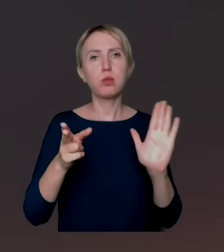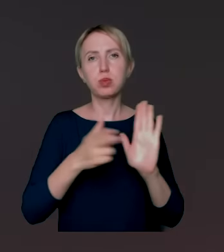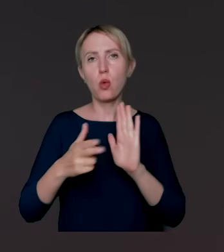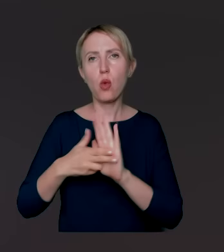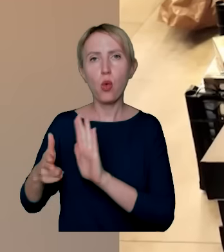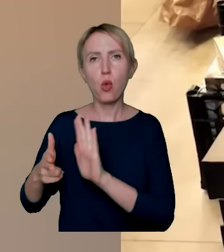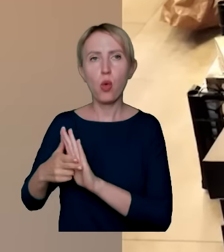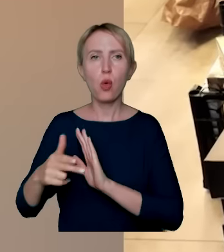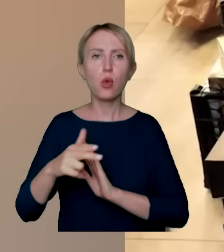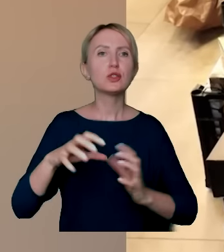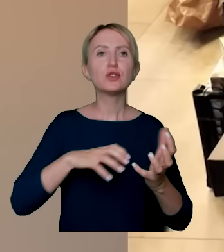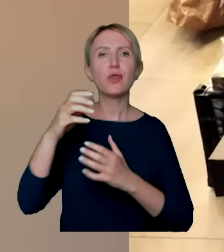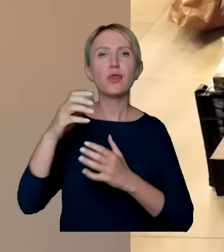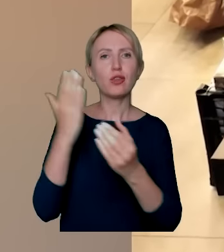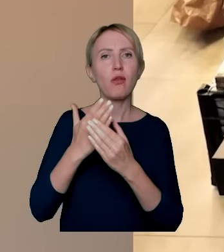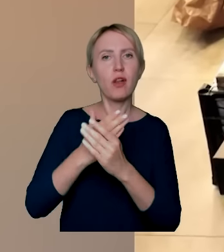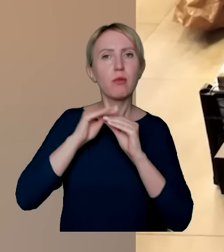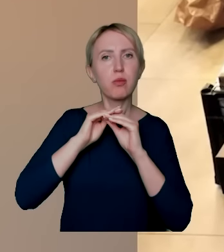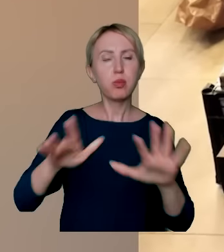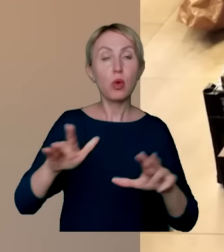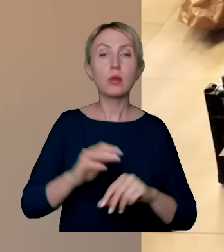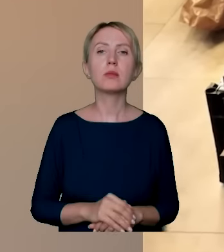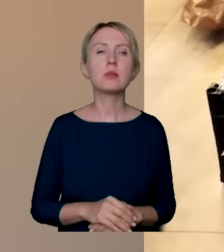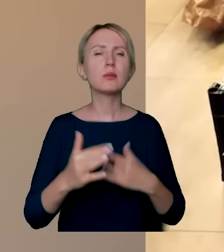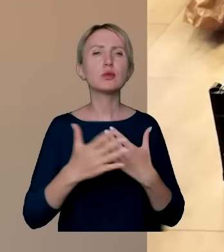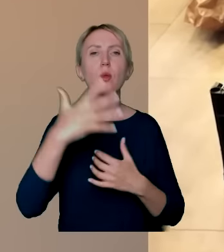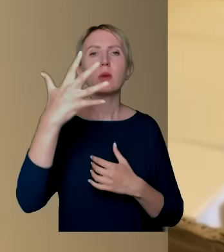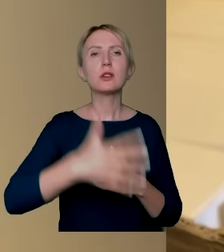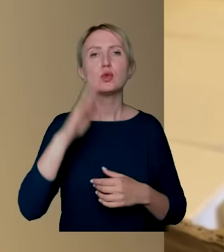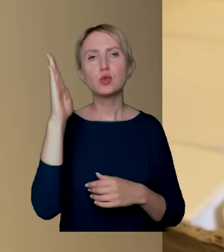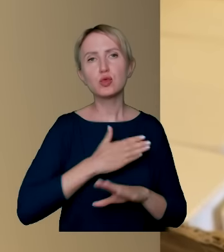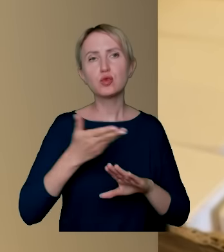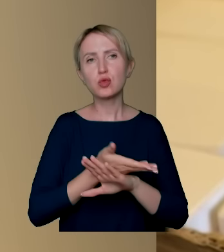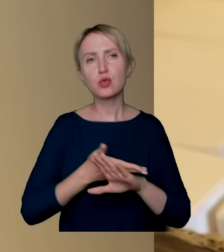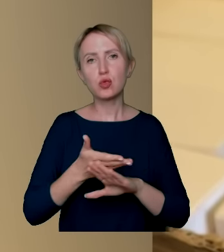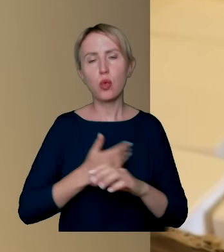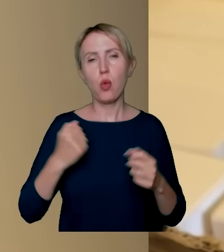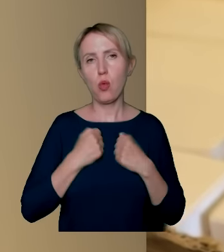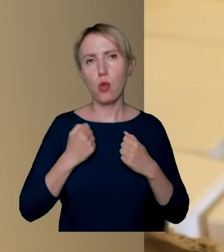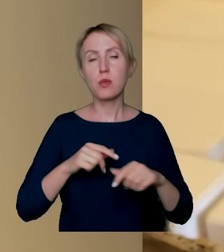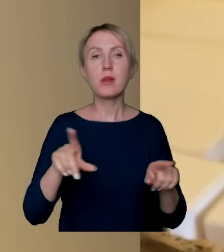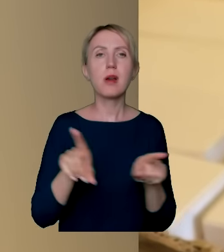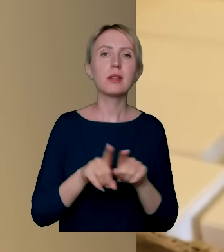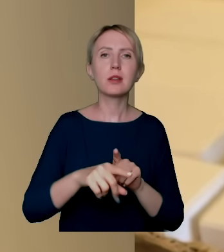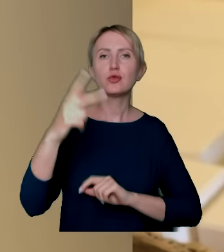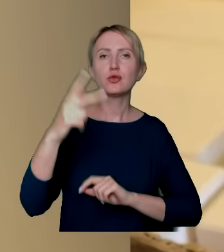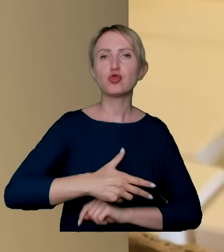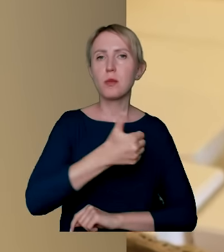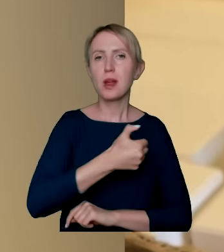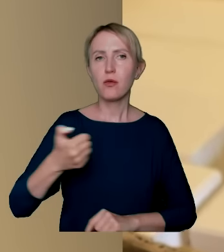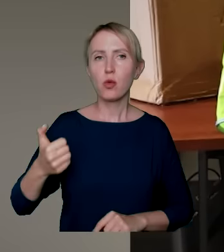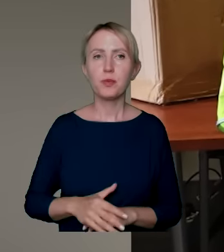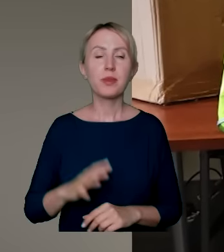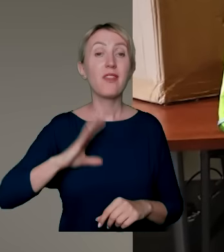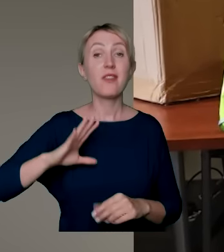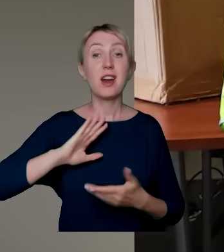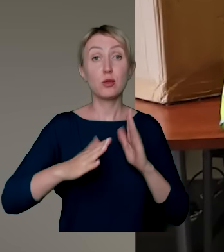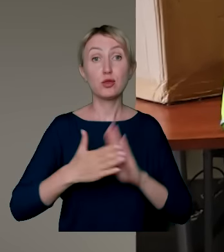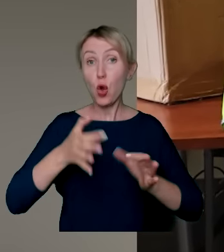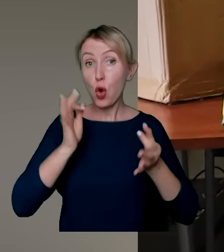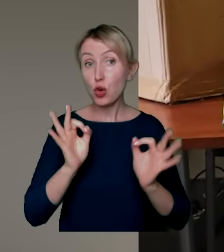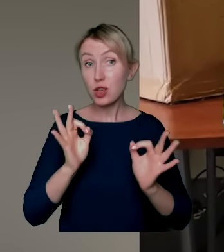towarowymi światowych marek. Śledczy zabezpieczyli blisko 5000 sztuk odzieży i galanterii oraz ponad 3000 perfum. Wartość rynkowa oryginałów